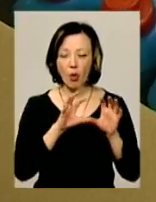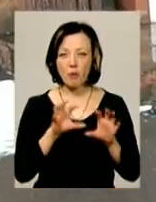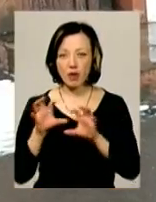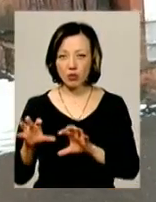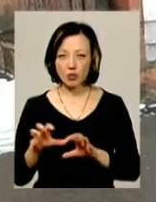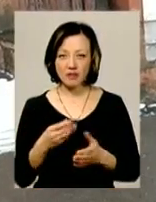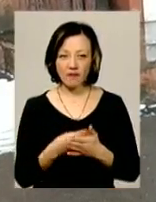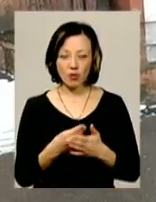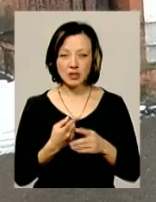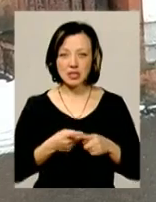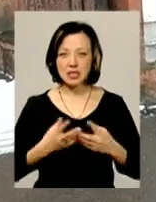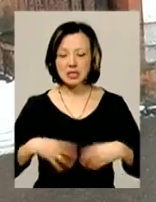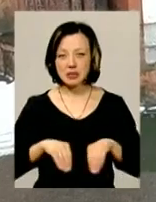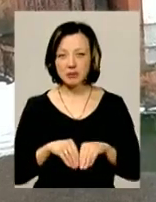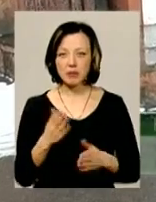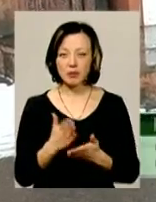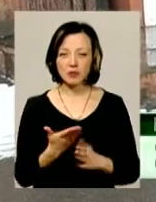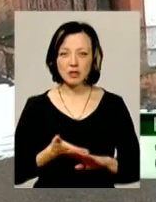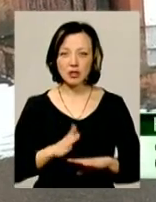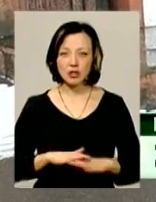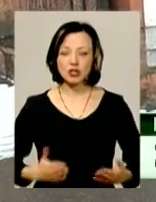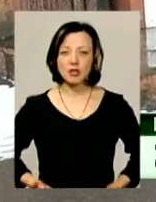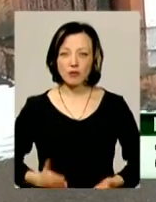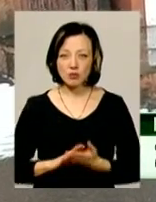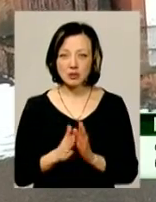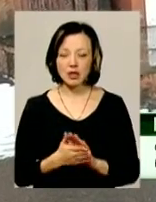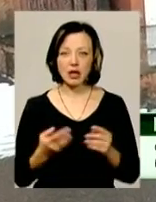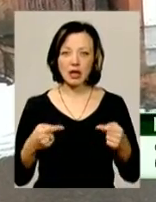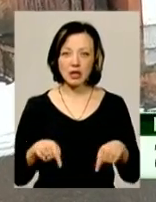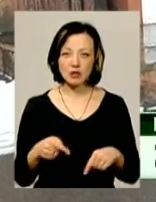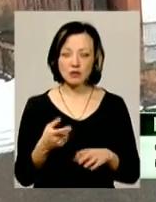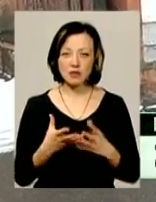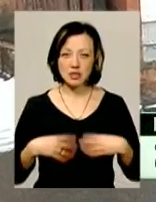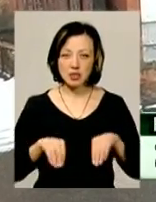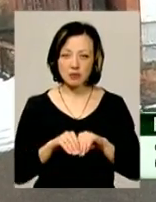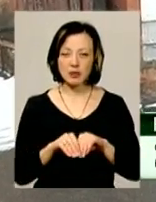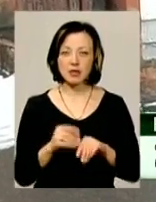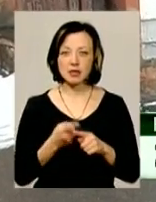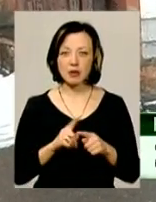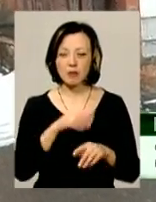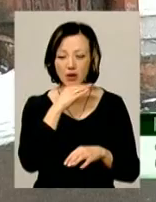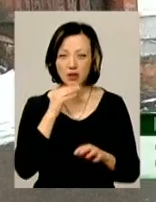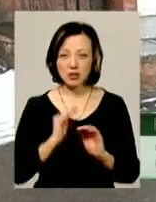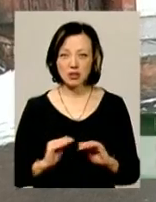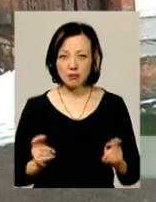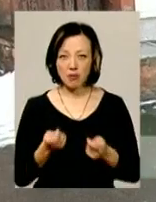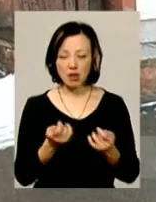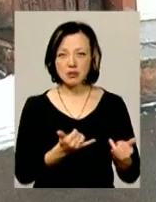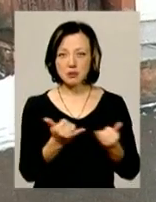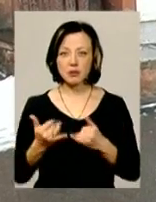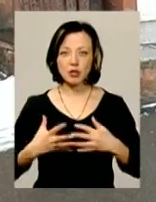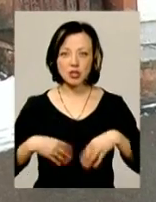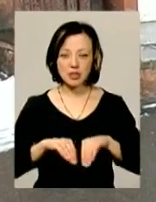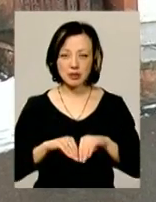«Карітас». Це сім'ї, які перебувають в складних життєвих обставинах. Це кризові сім'ї, це багатодітні, малозабезпечені